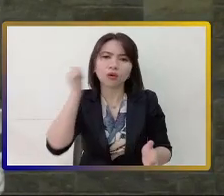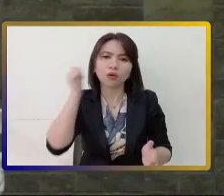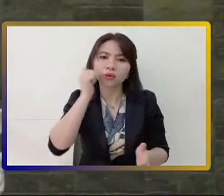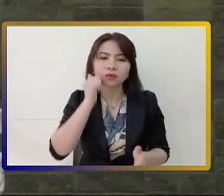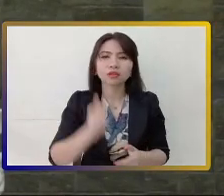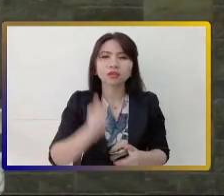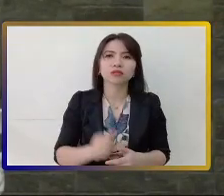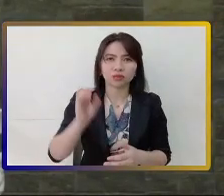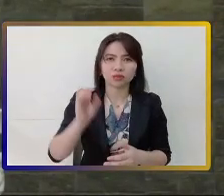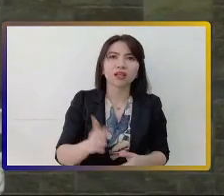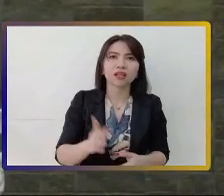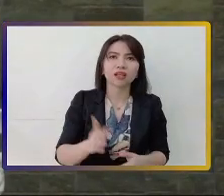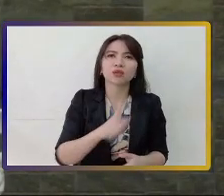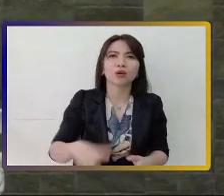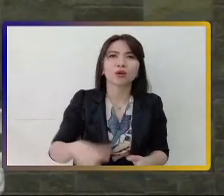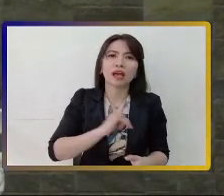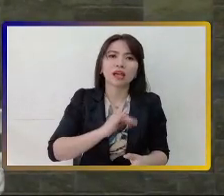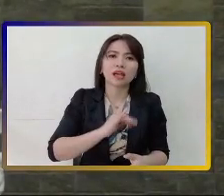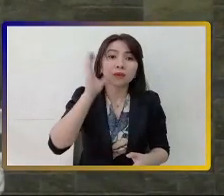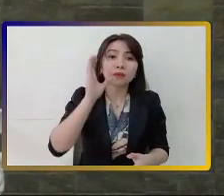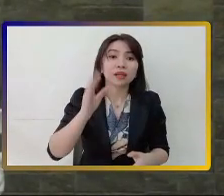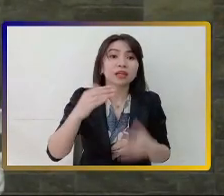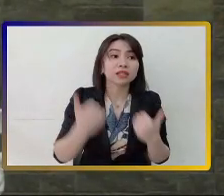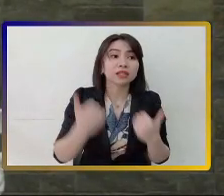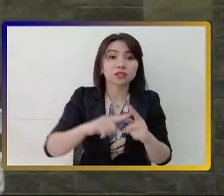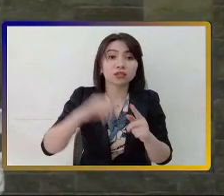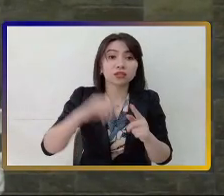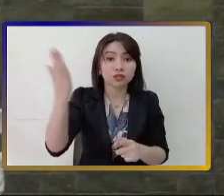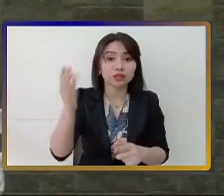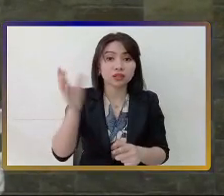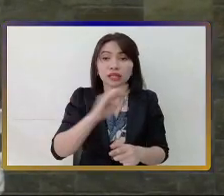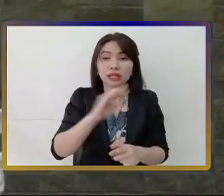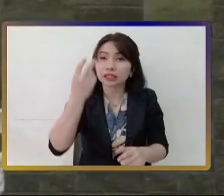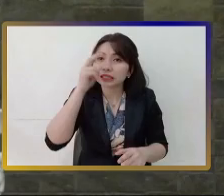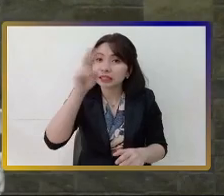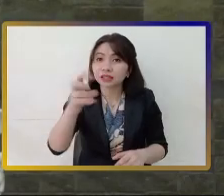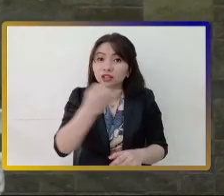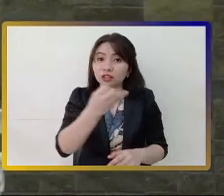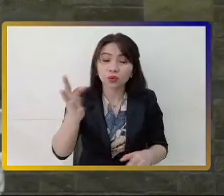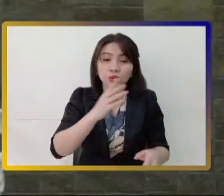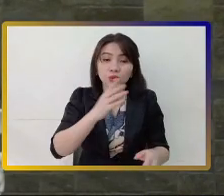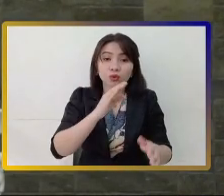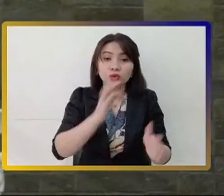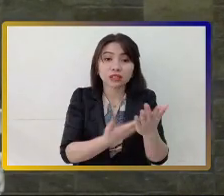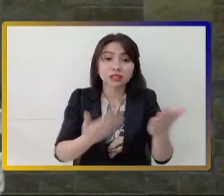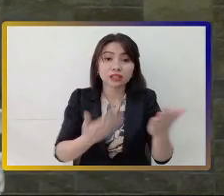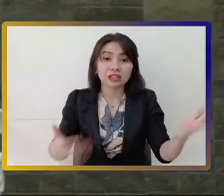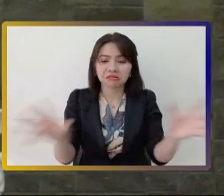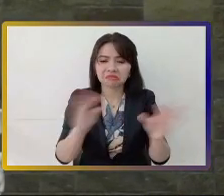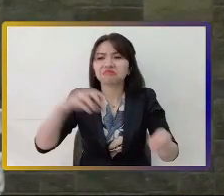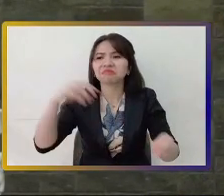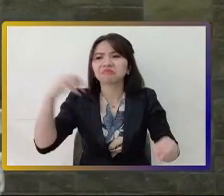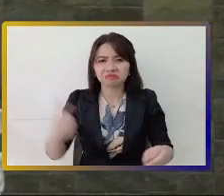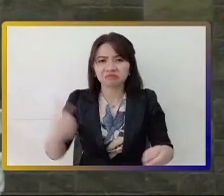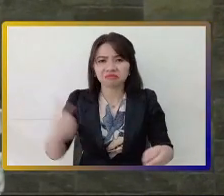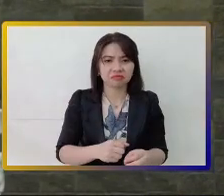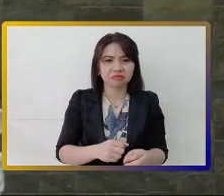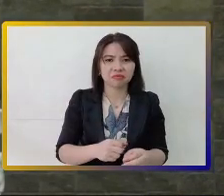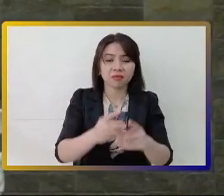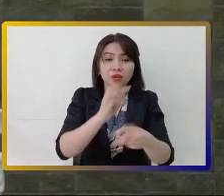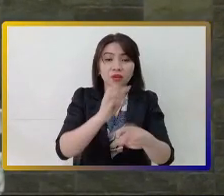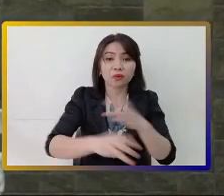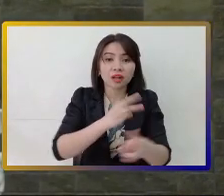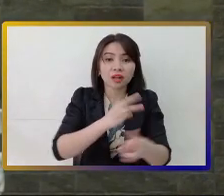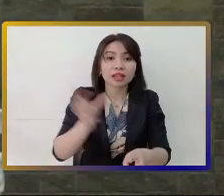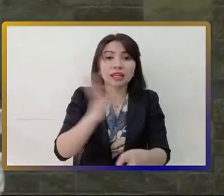ko na naman ang isang bagay na hindi ko nakikita sa labas. Matatanggap ko na naman ang isang bagay na hindi kayang ibigay ng sino man. Hindi